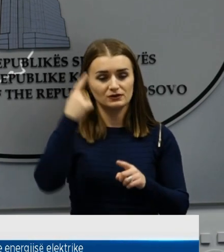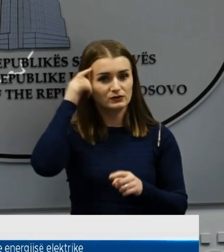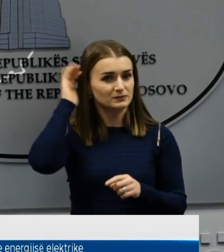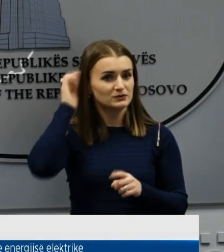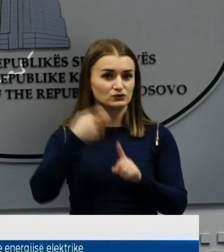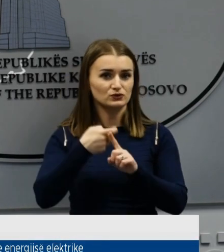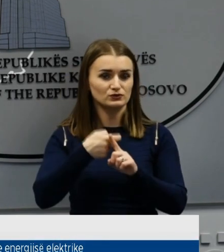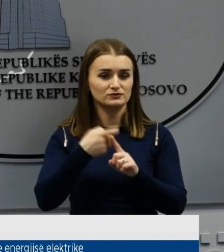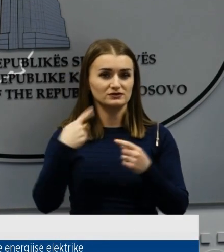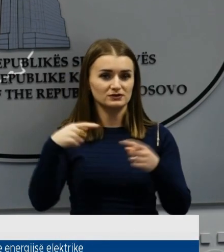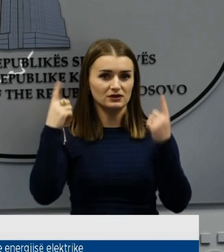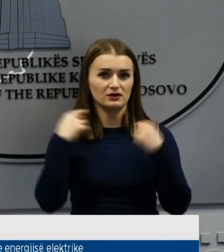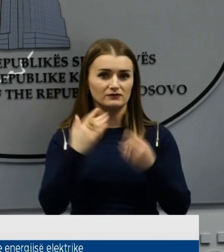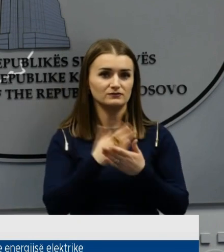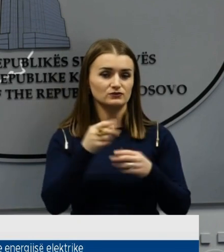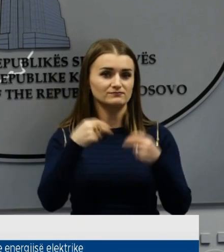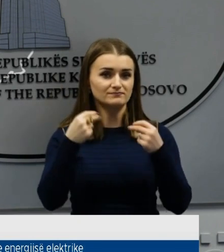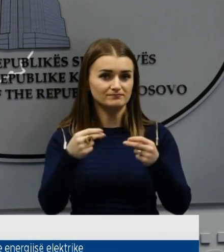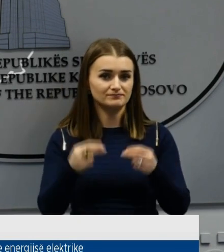kaluar, gjatë